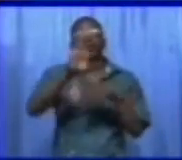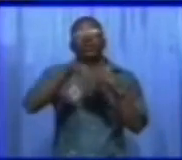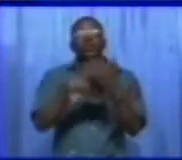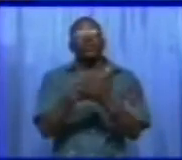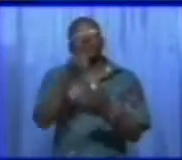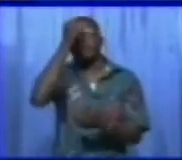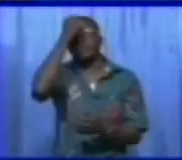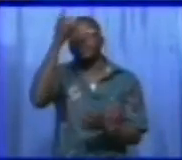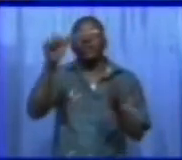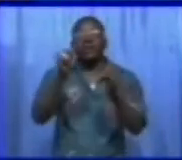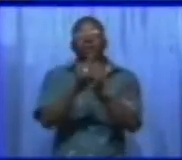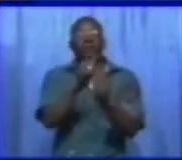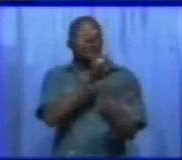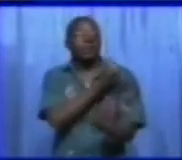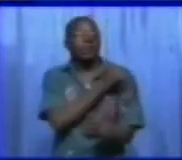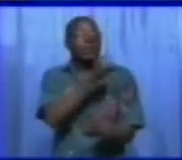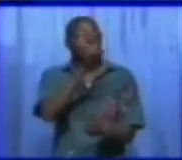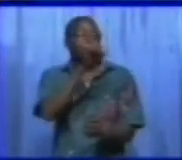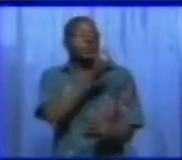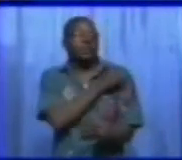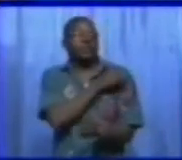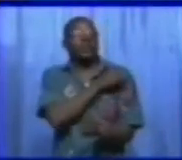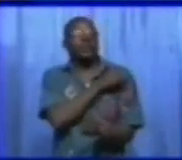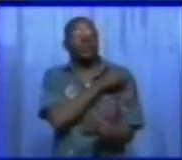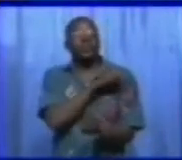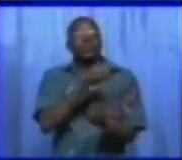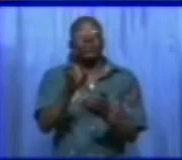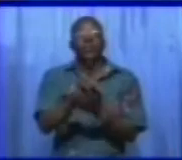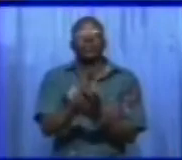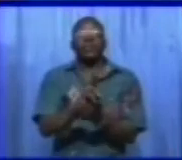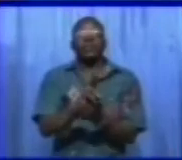comprendre avec Zalissa Sanfo et Sylvestre Sieda.